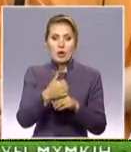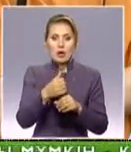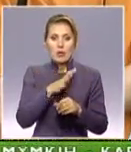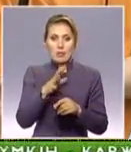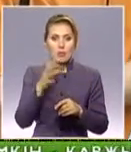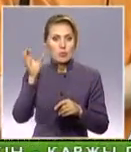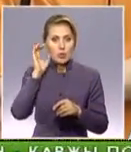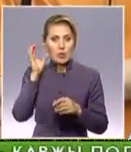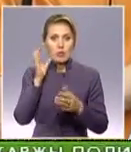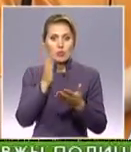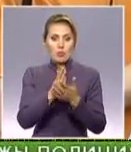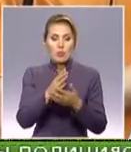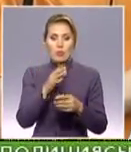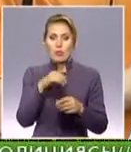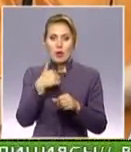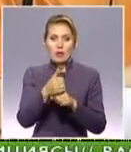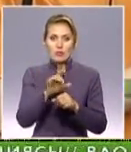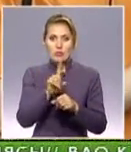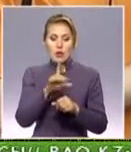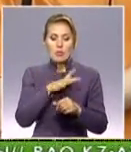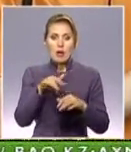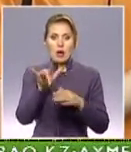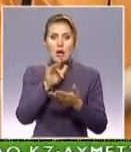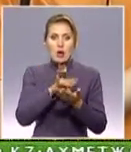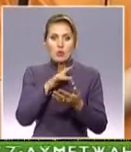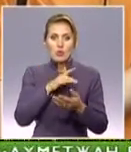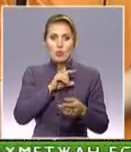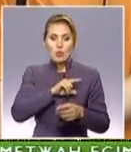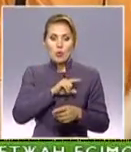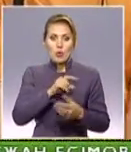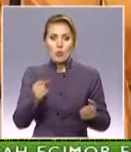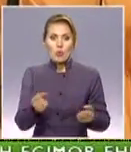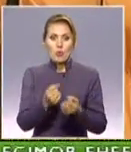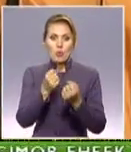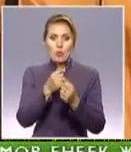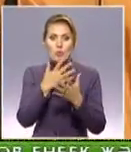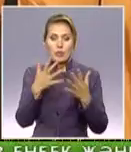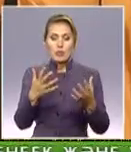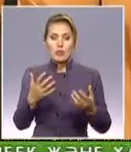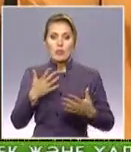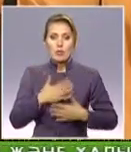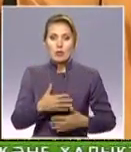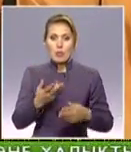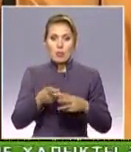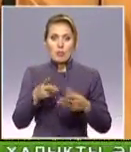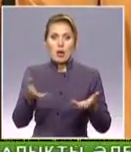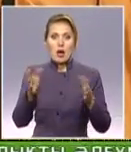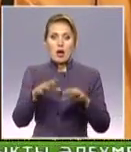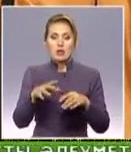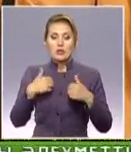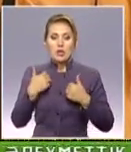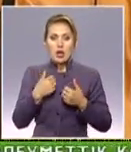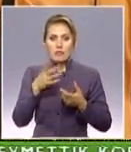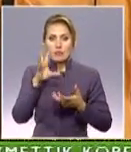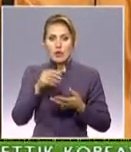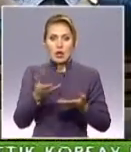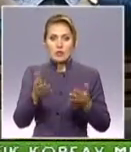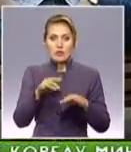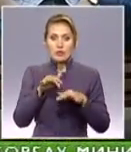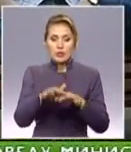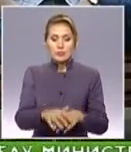ол тыңдармандарымыз болса болды. Қала тұрғындарының бізді рухани қолдағанының өзі жетеді, ал қалғанын өзіміз жасауға тырысатын